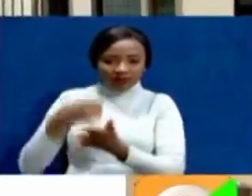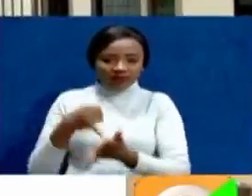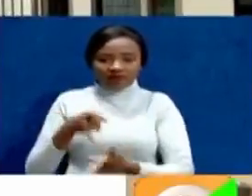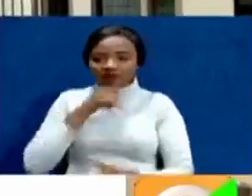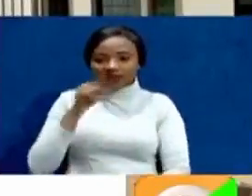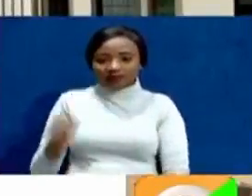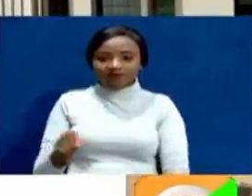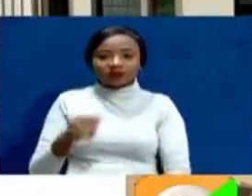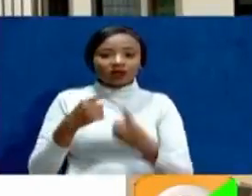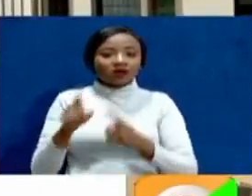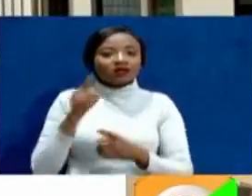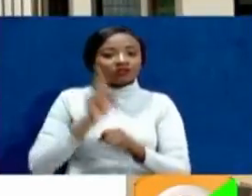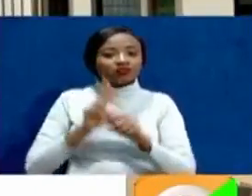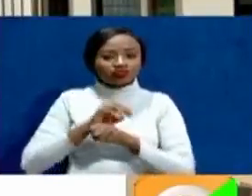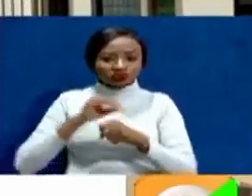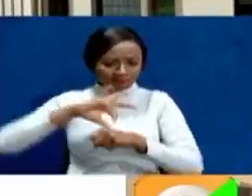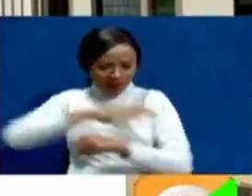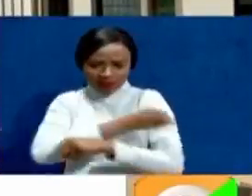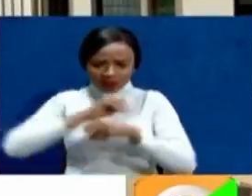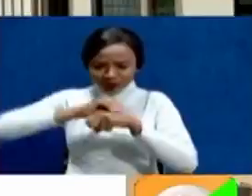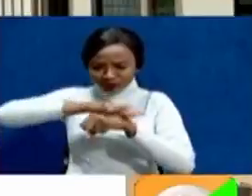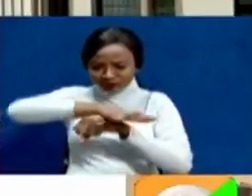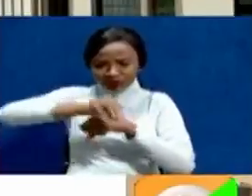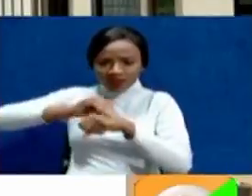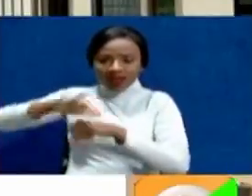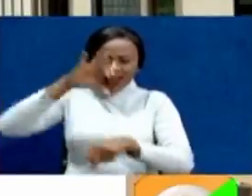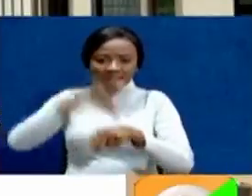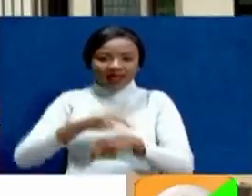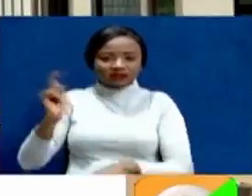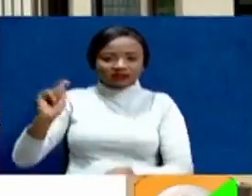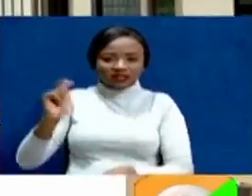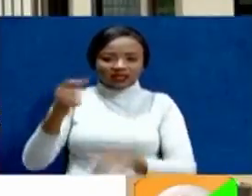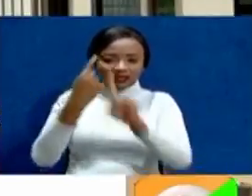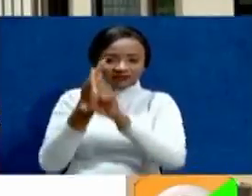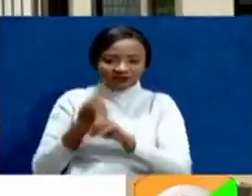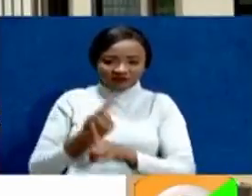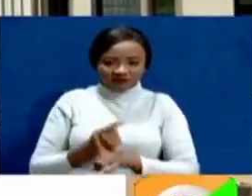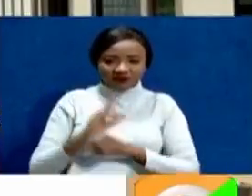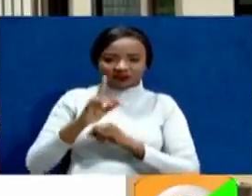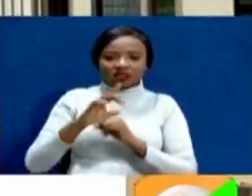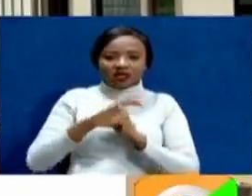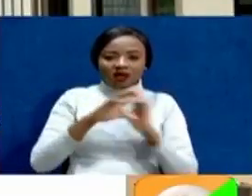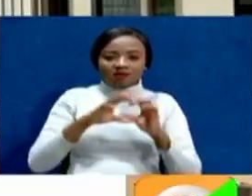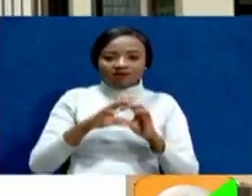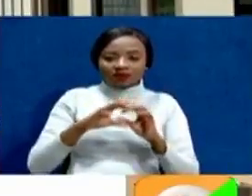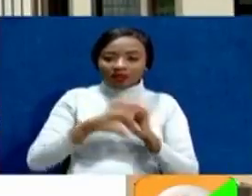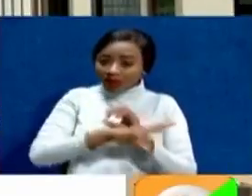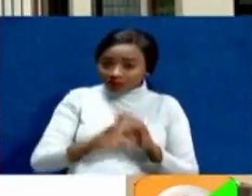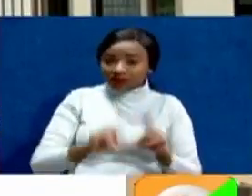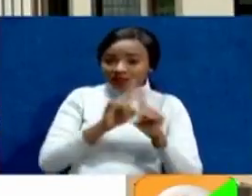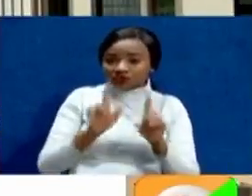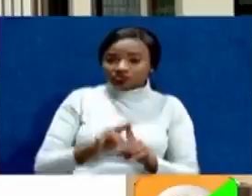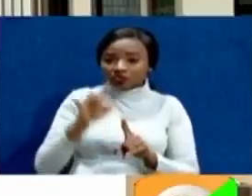huyo. Rigathi anadaiwa kutumia ushawishi wake kupata zabuni katika serikali za kaunti na serikali kuu kinyume cha sheria na